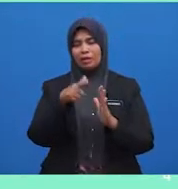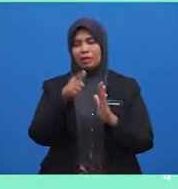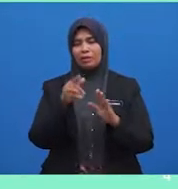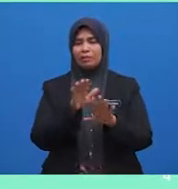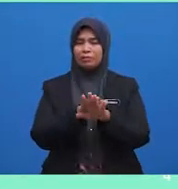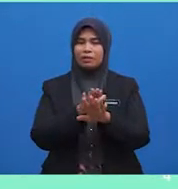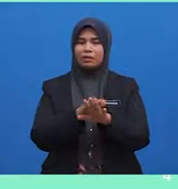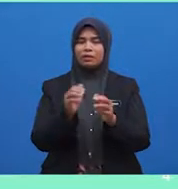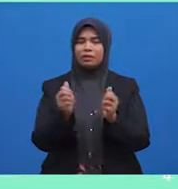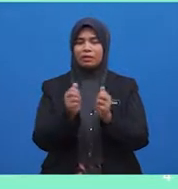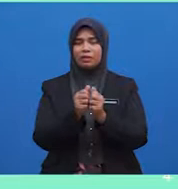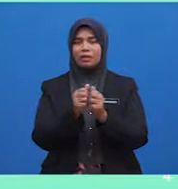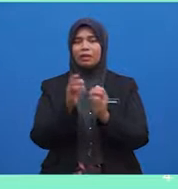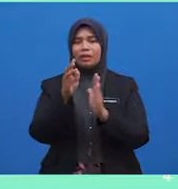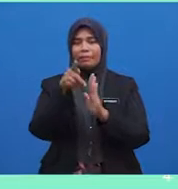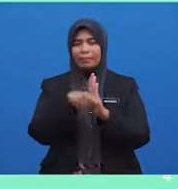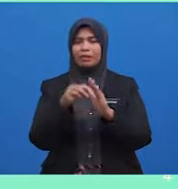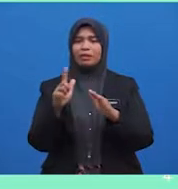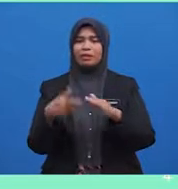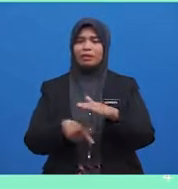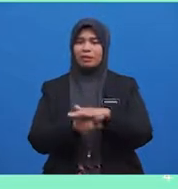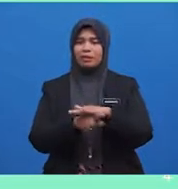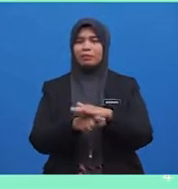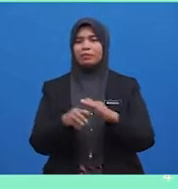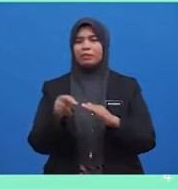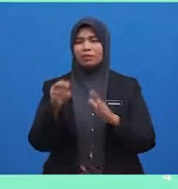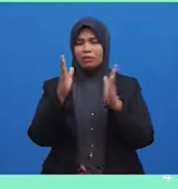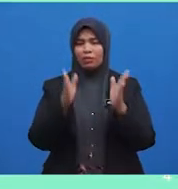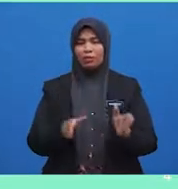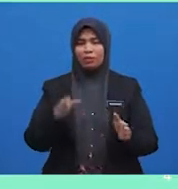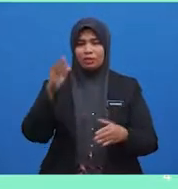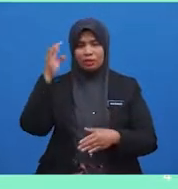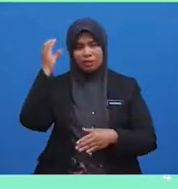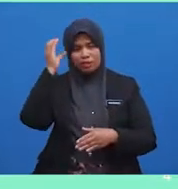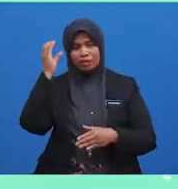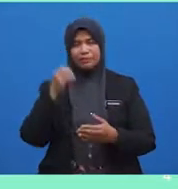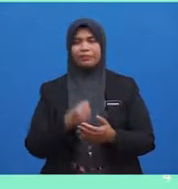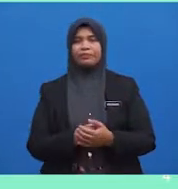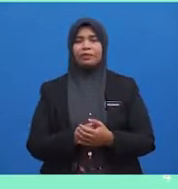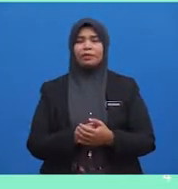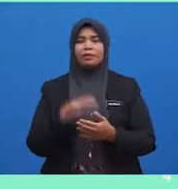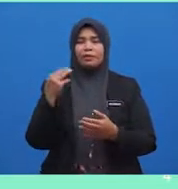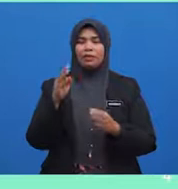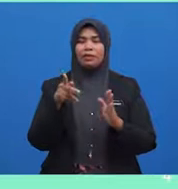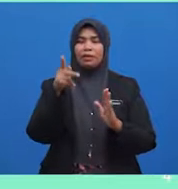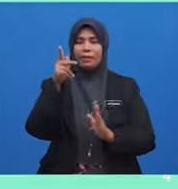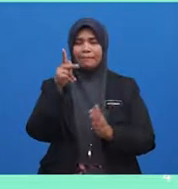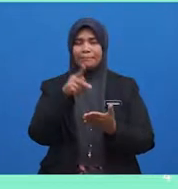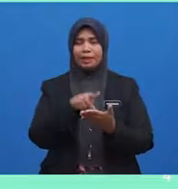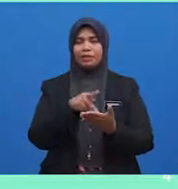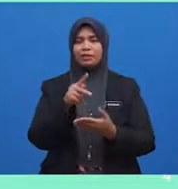Cina. Mereka memperkenalkan sistem lombong dedah, pam kelikir dan